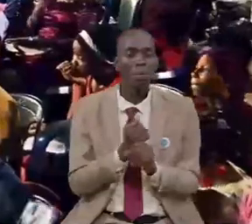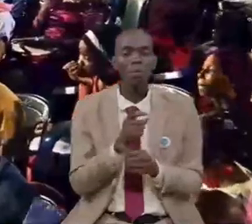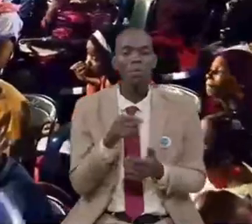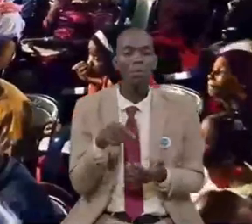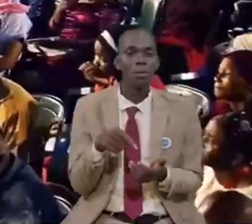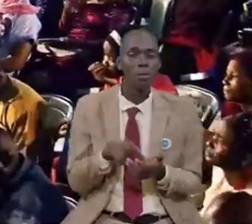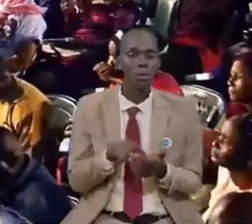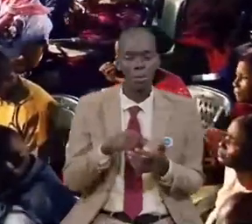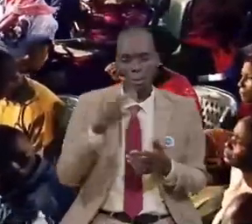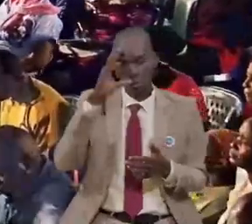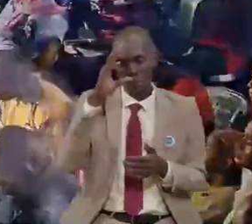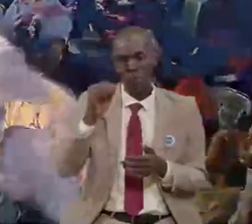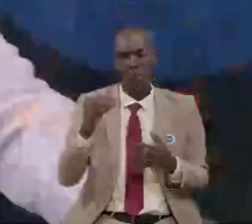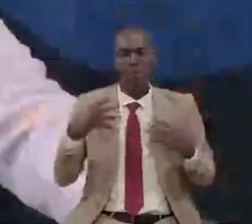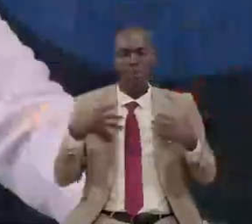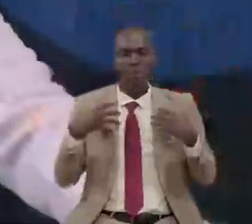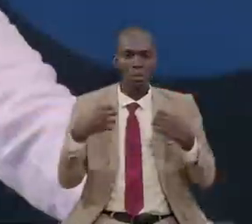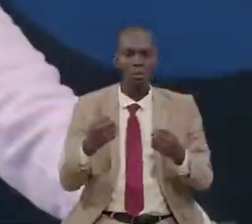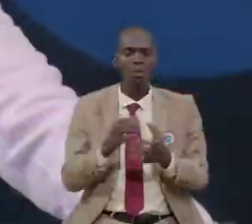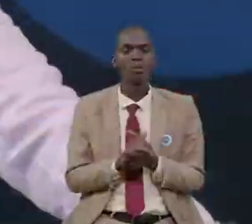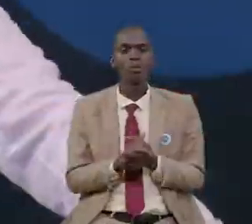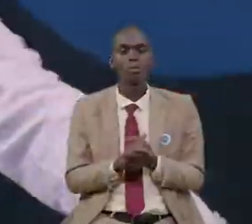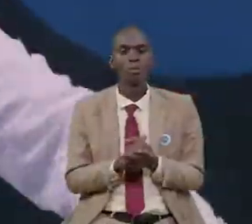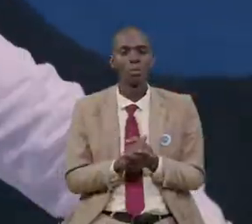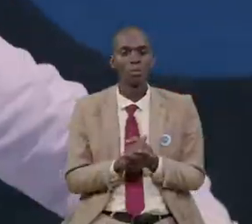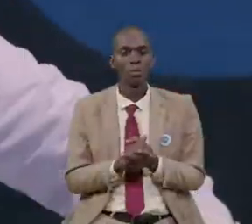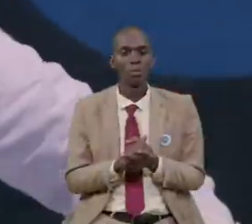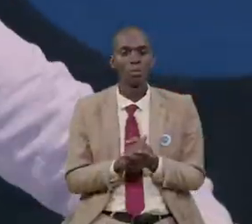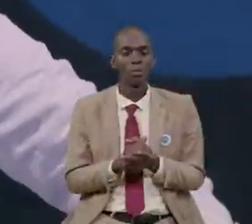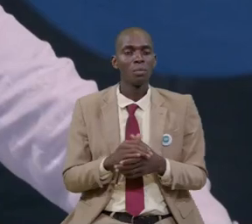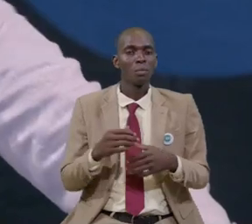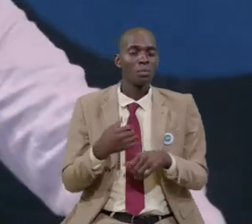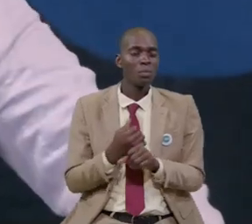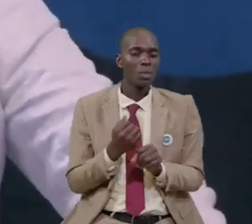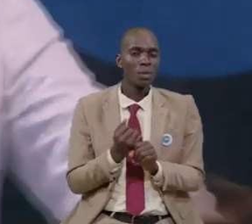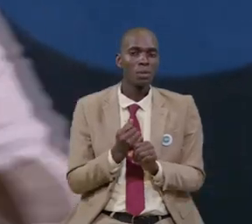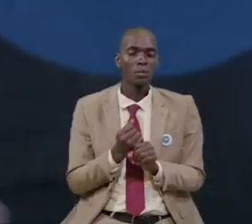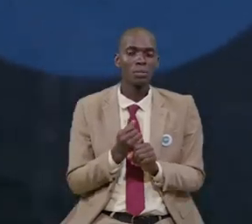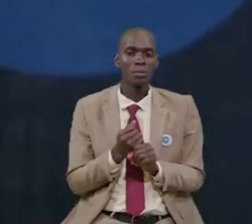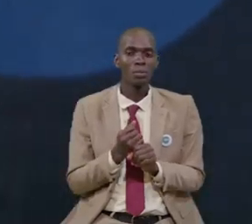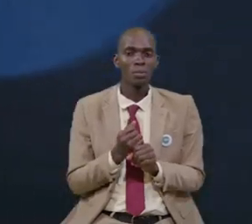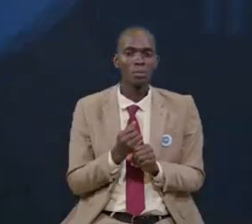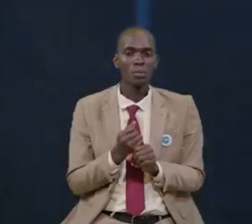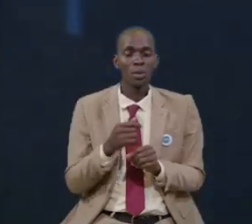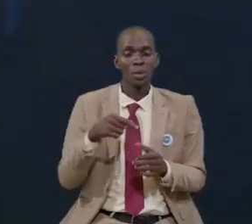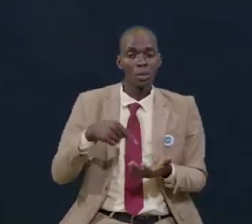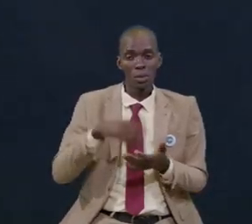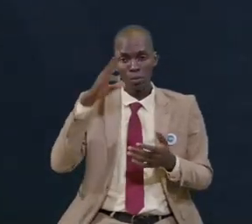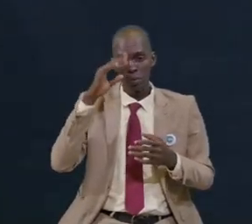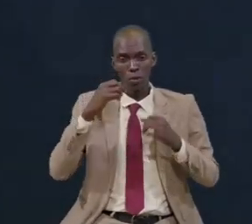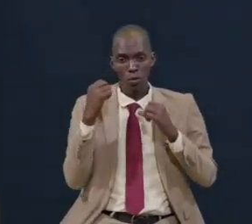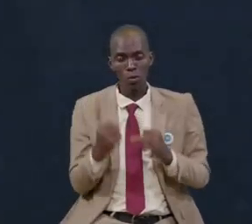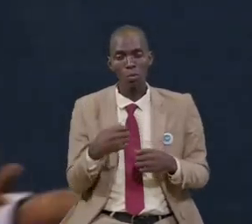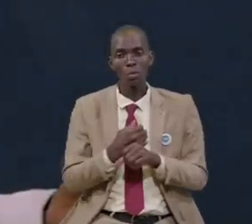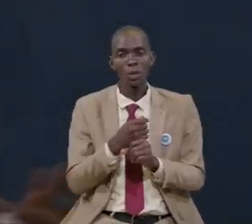vous voyez et connaissez, c'est la foi en son nom qui a raffermi, qui a